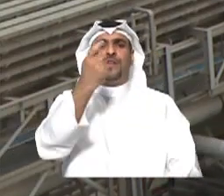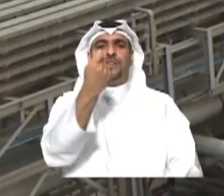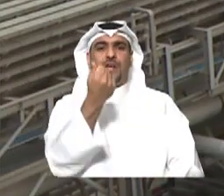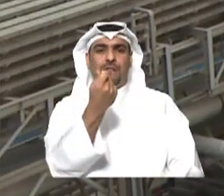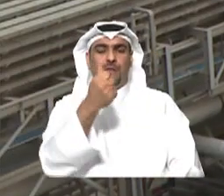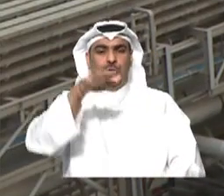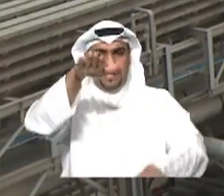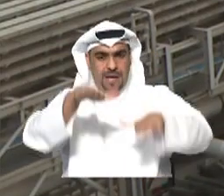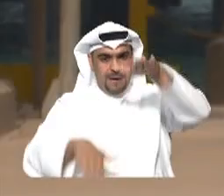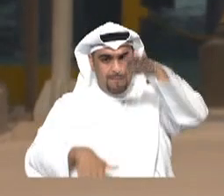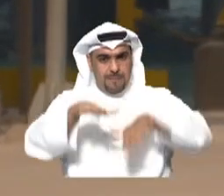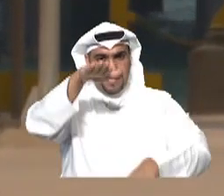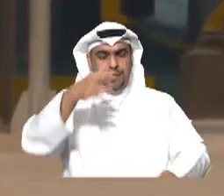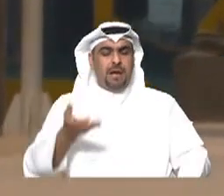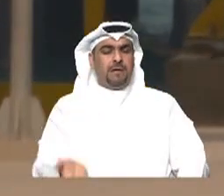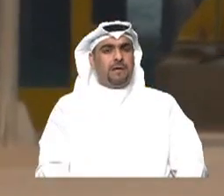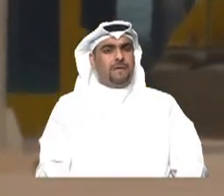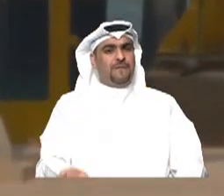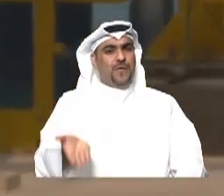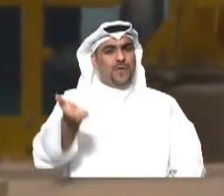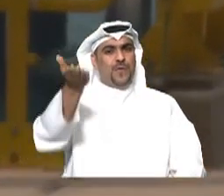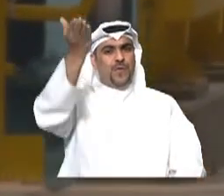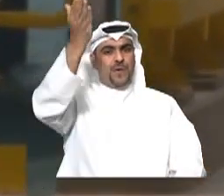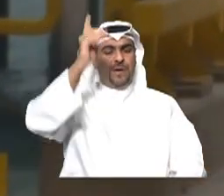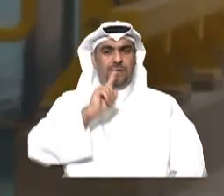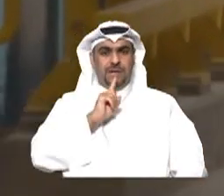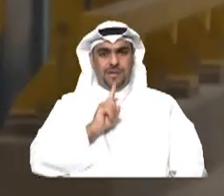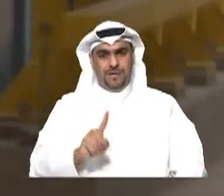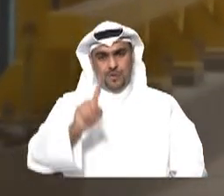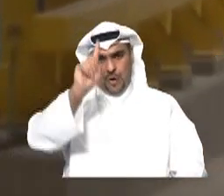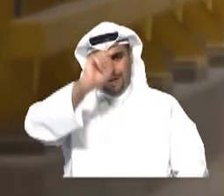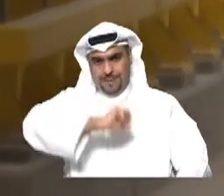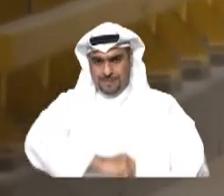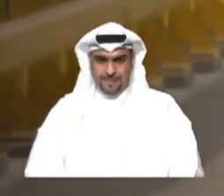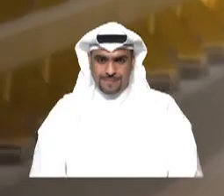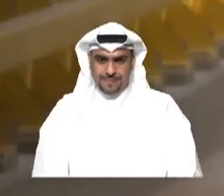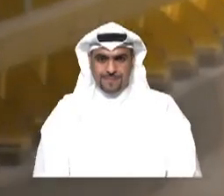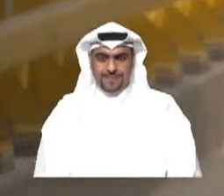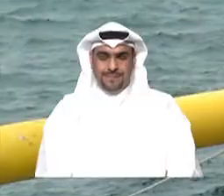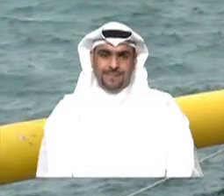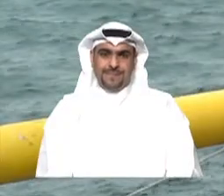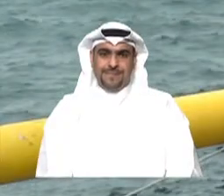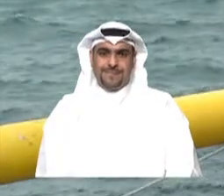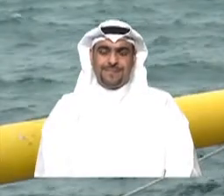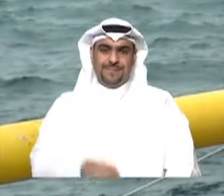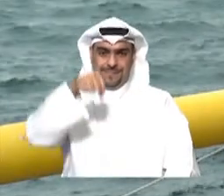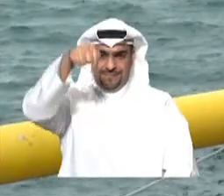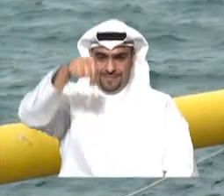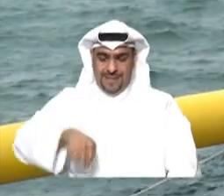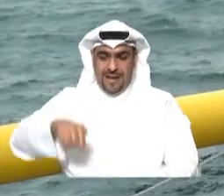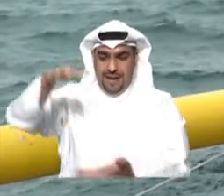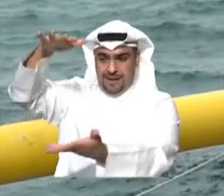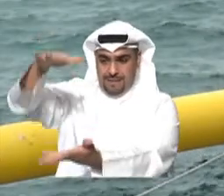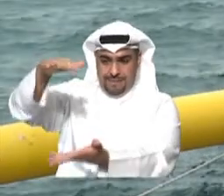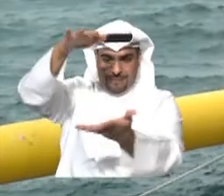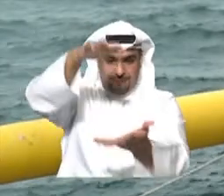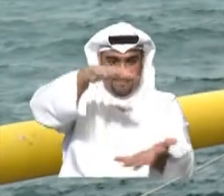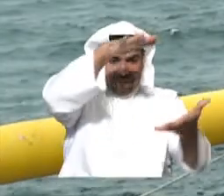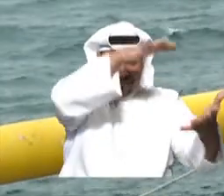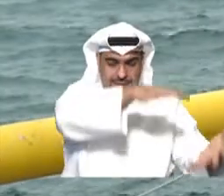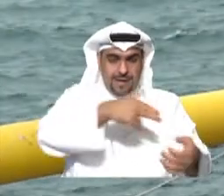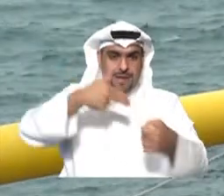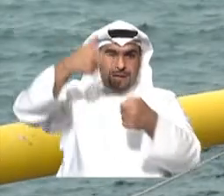الاقتصادية المرموقة لدولة الكويت كشريك استراتيجي. بانطلاق عمليات تصدير المشتقات النفطية من